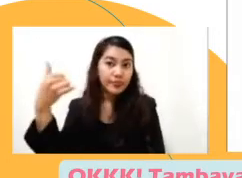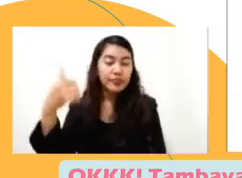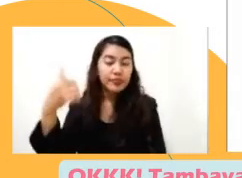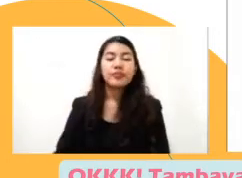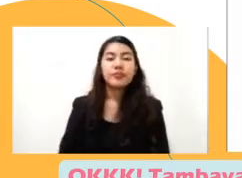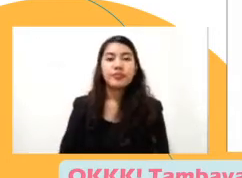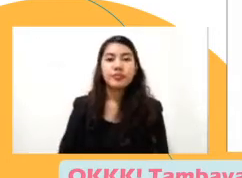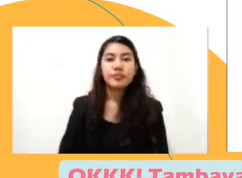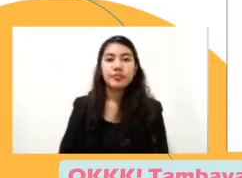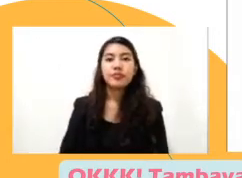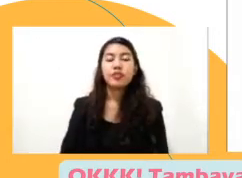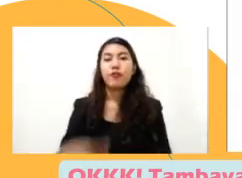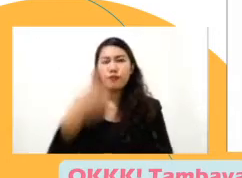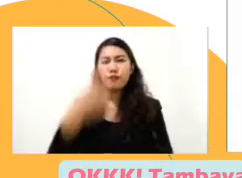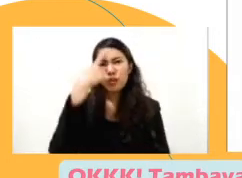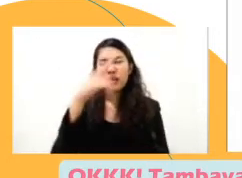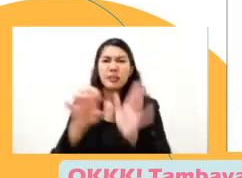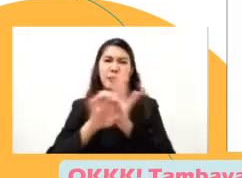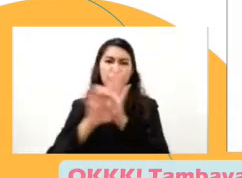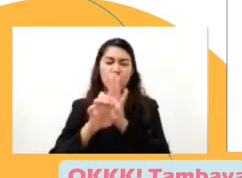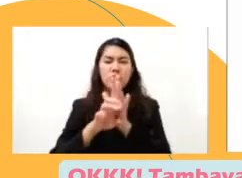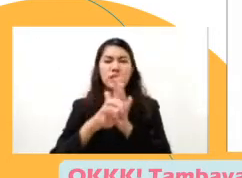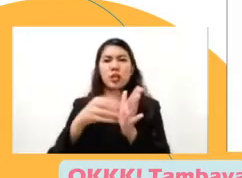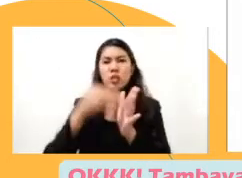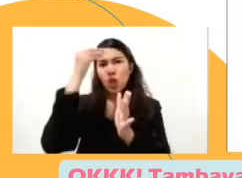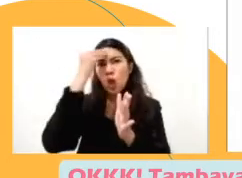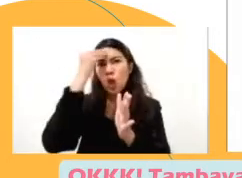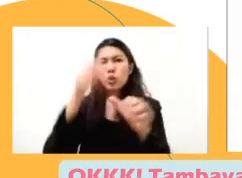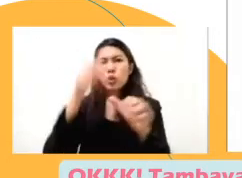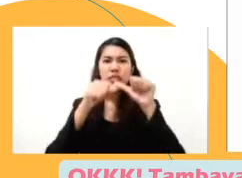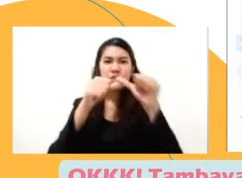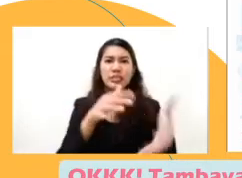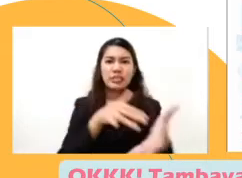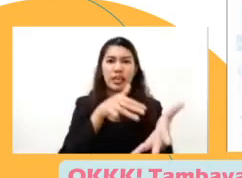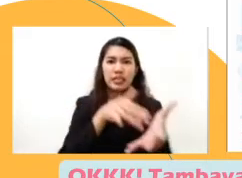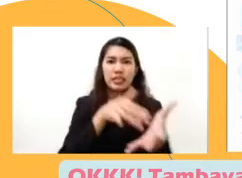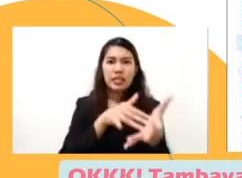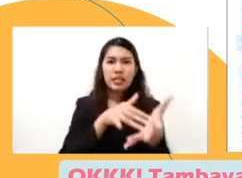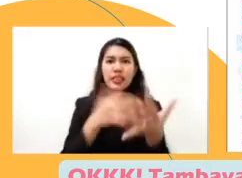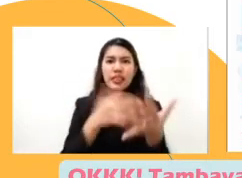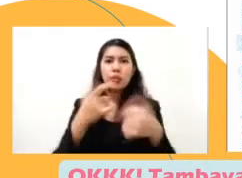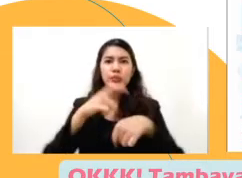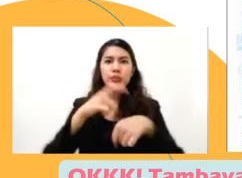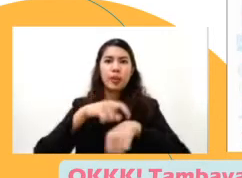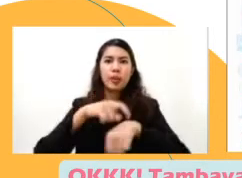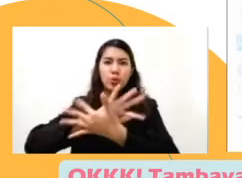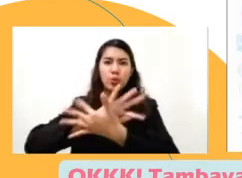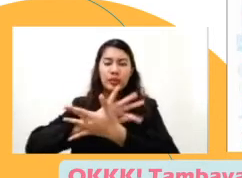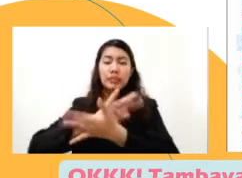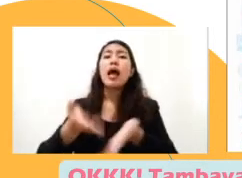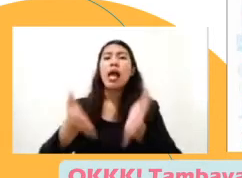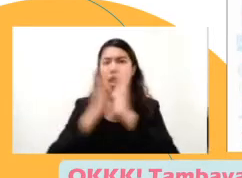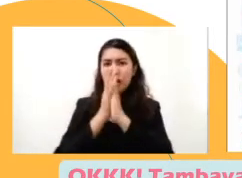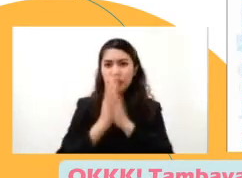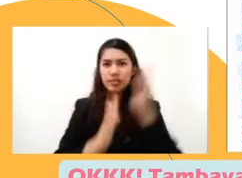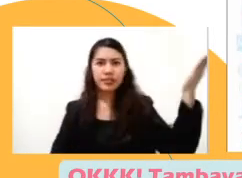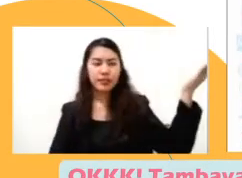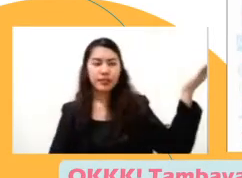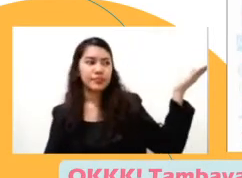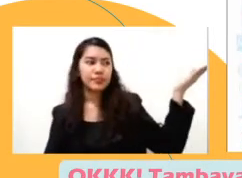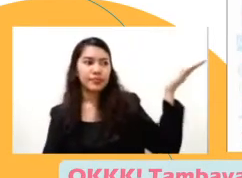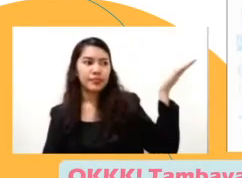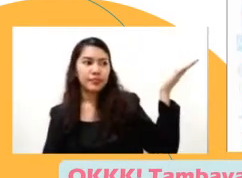ng pag-aaral ngayon sa panahon ng pandemya. Makikita natin ang iba't ibang mga hotlines na yan